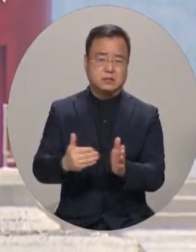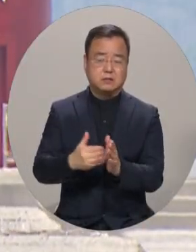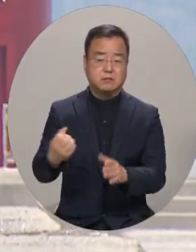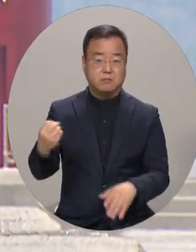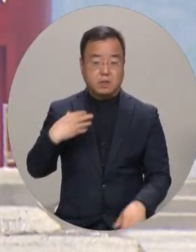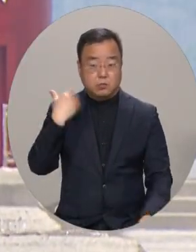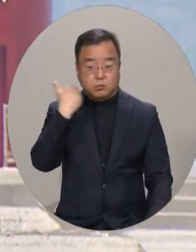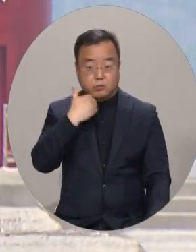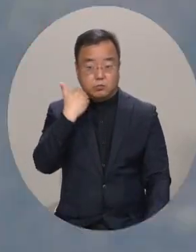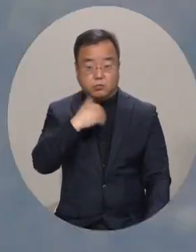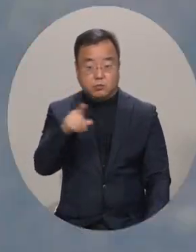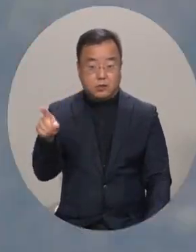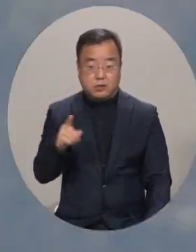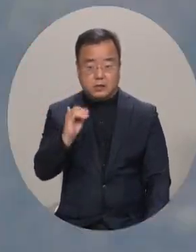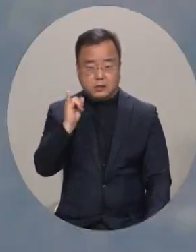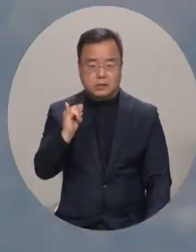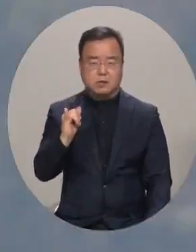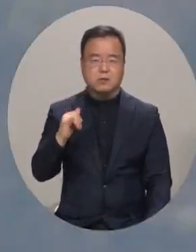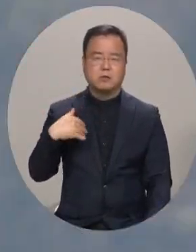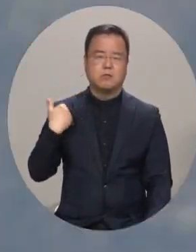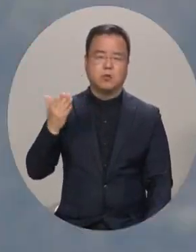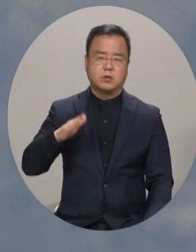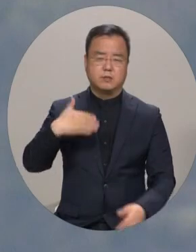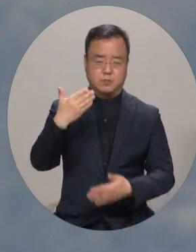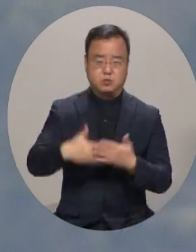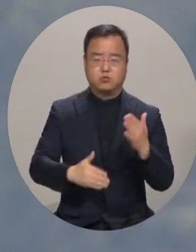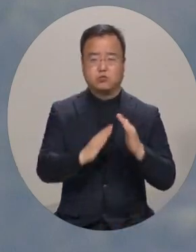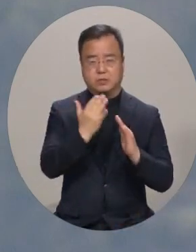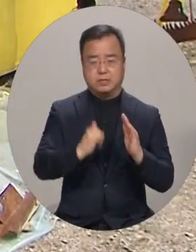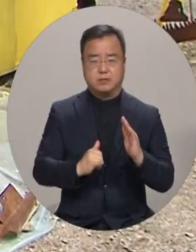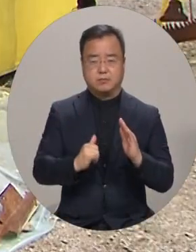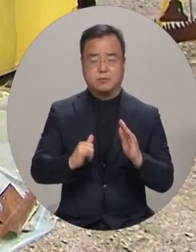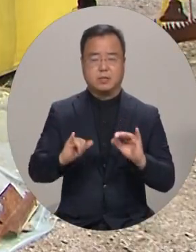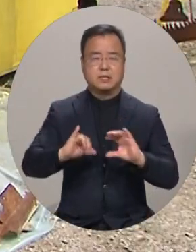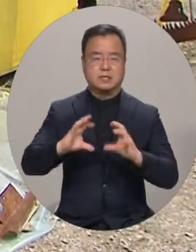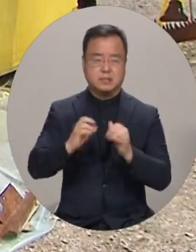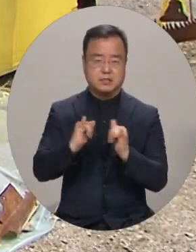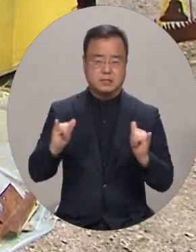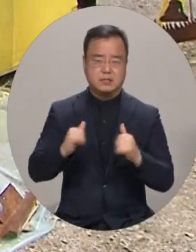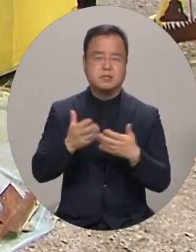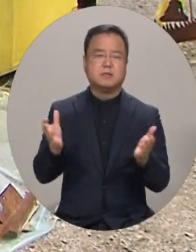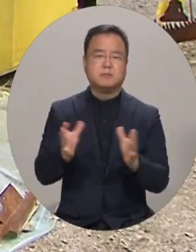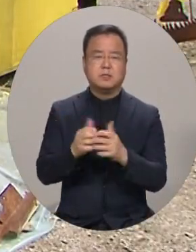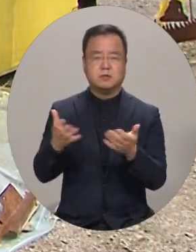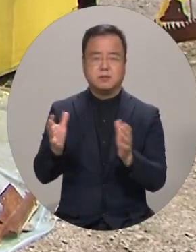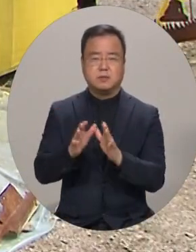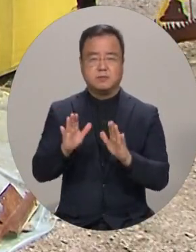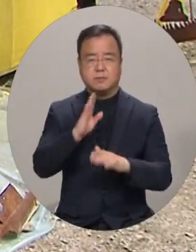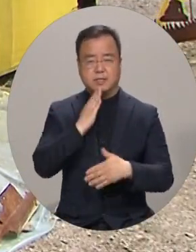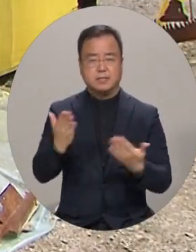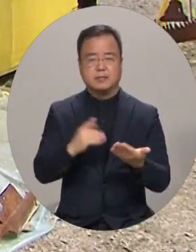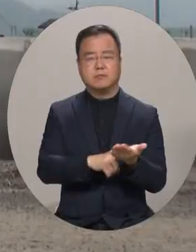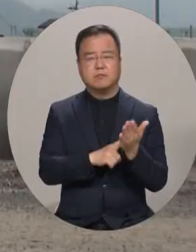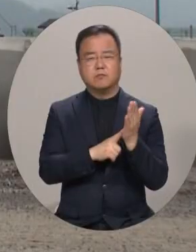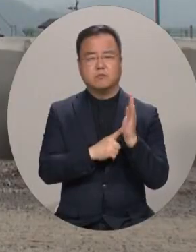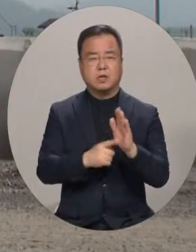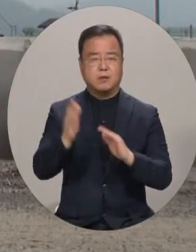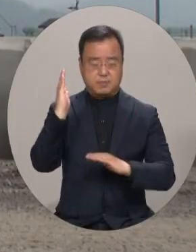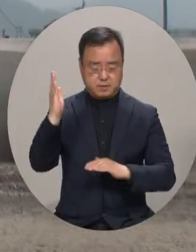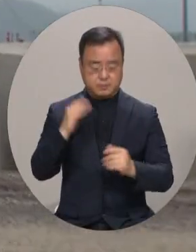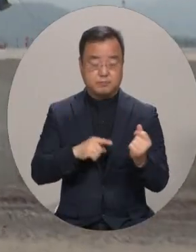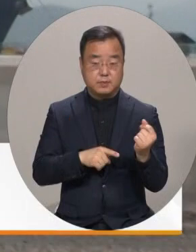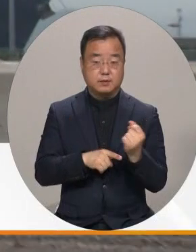누군가는 쉽게 말하지만 아직도 유가족과 시민 단체들이 진상규명을 외치는 이유입니다